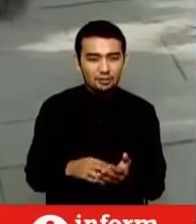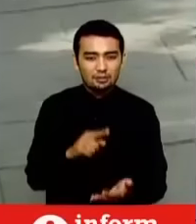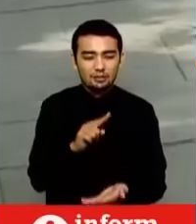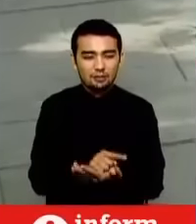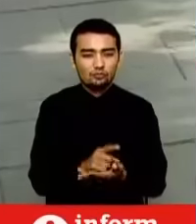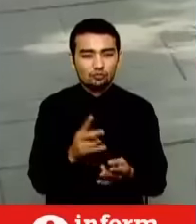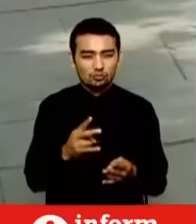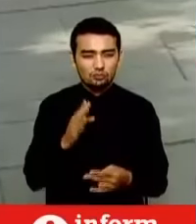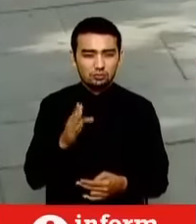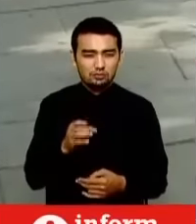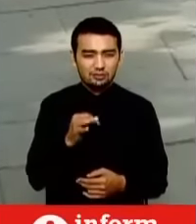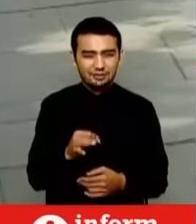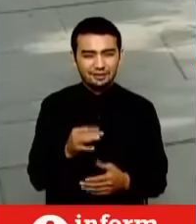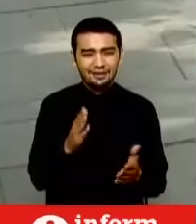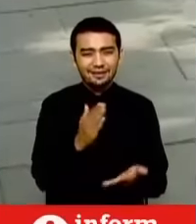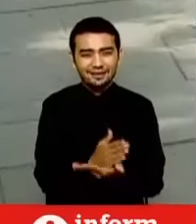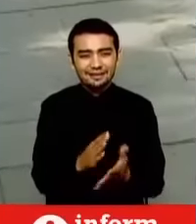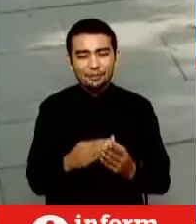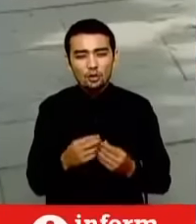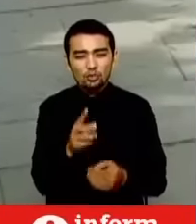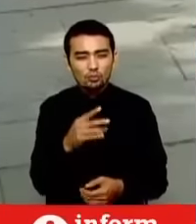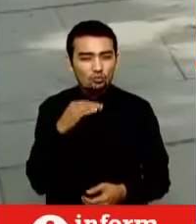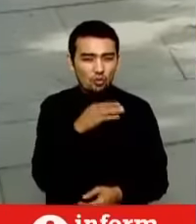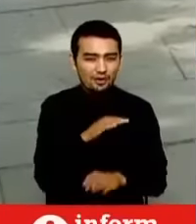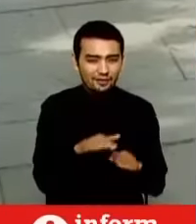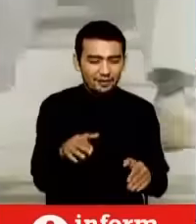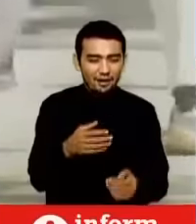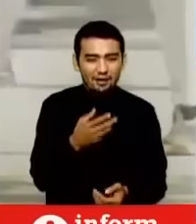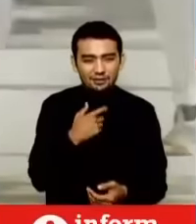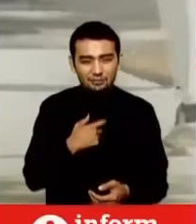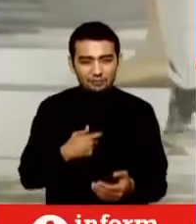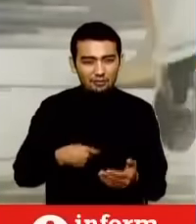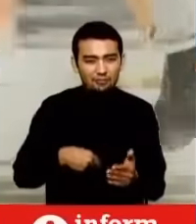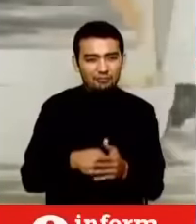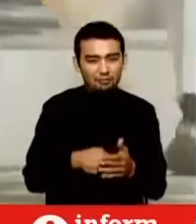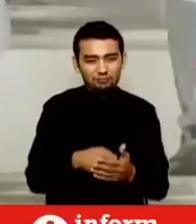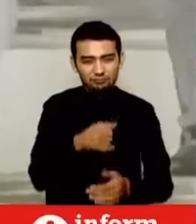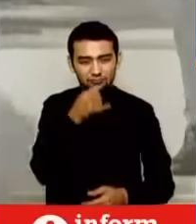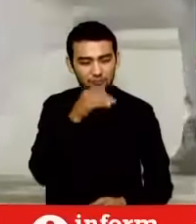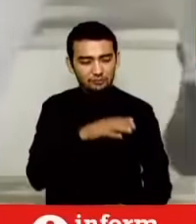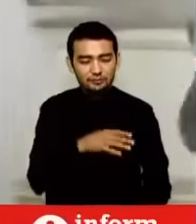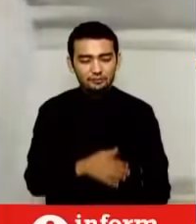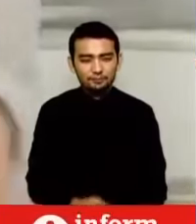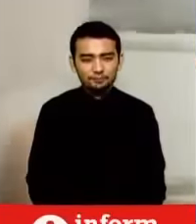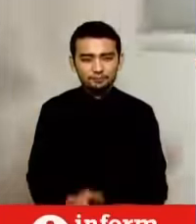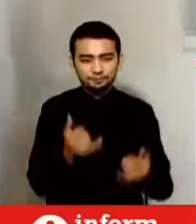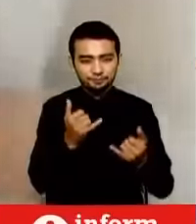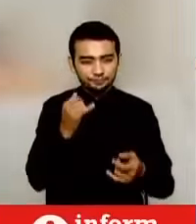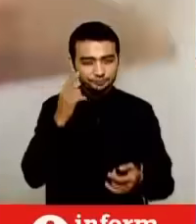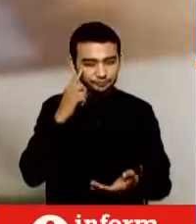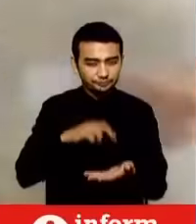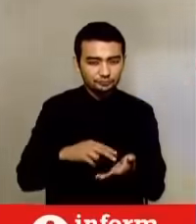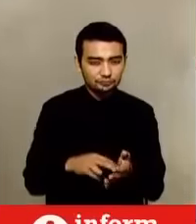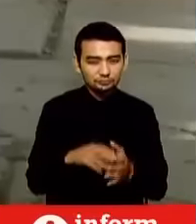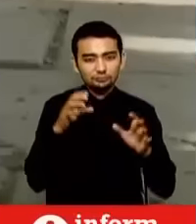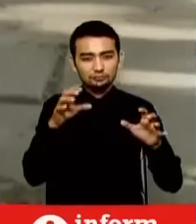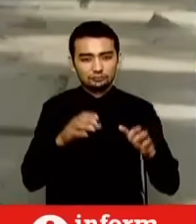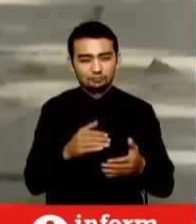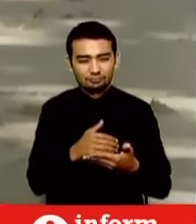быть. Потому что есть семьи, у которых много детей, кто не может много себе позволить. В Минфине говорят, сейчас разработан проект закона,